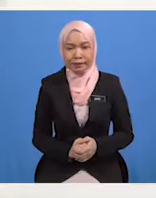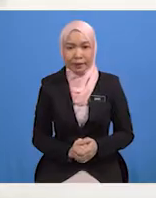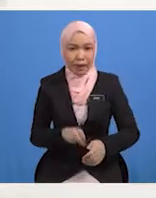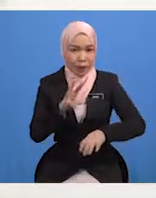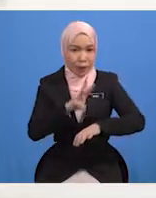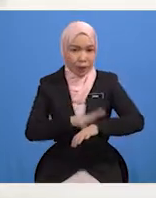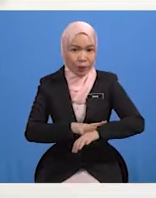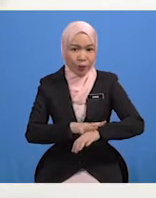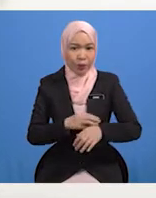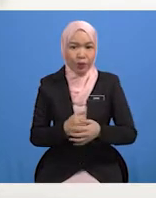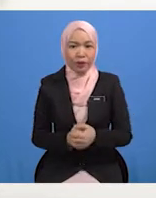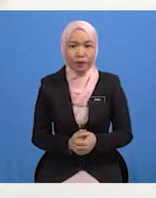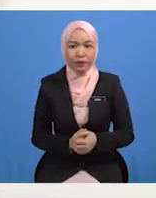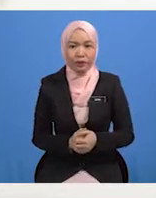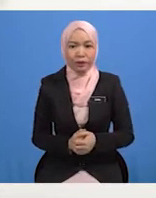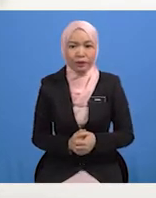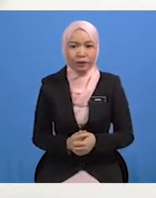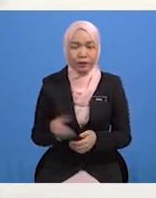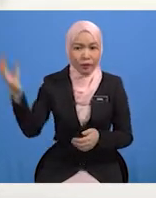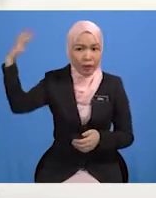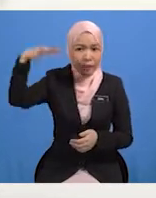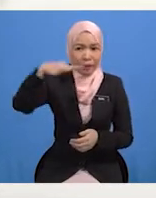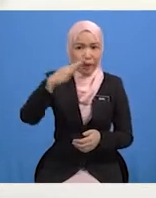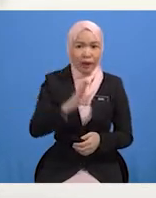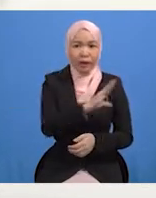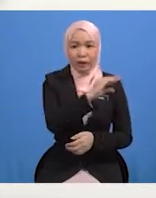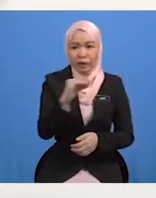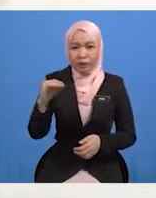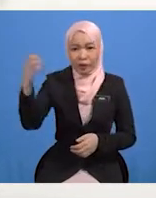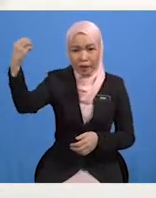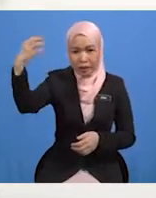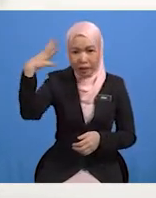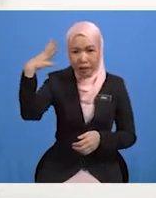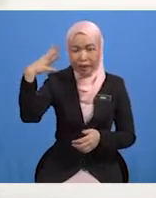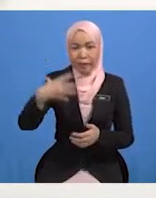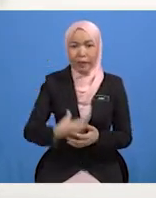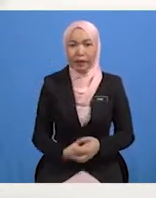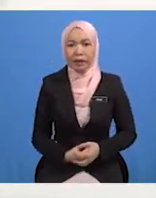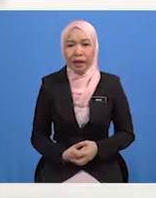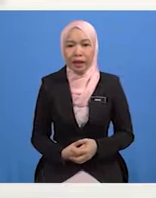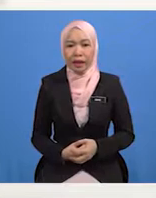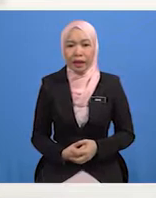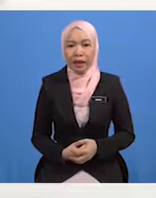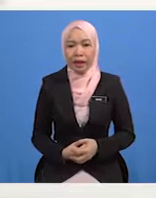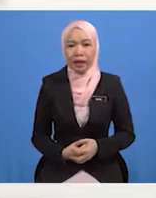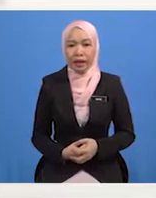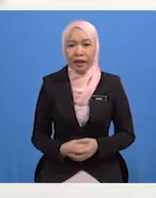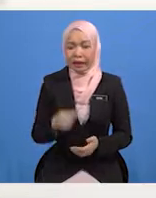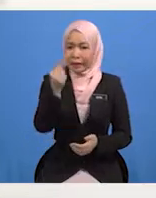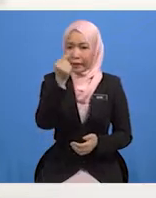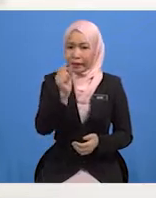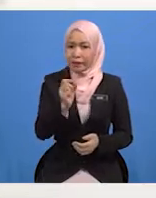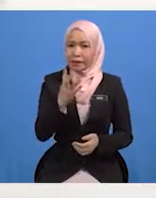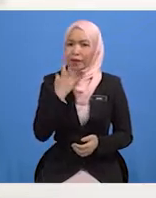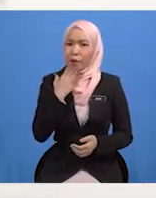ketika lembayung dan cahaya matahari yang berbaki macam manik-manik